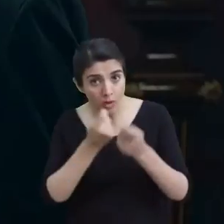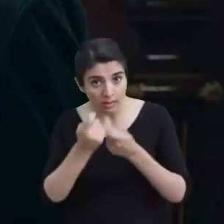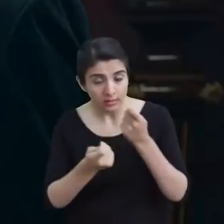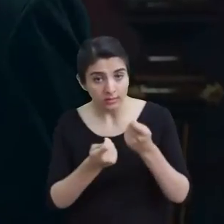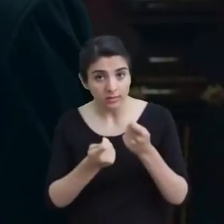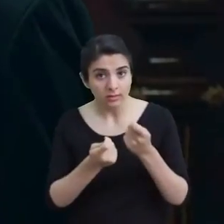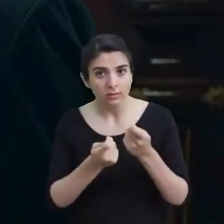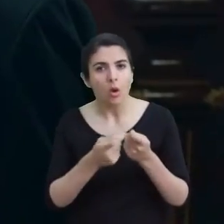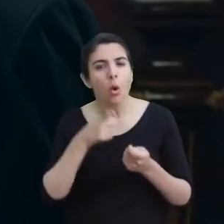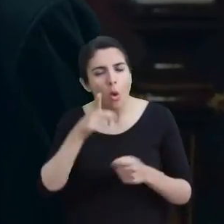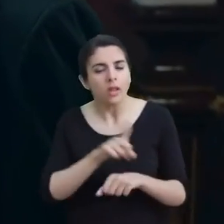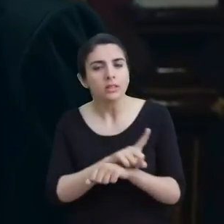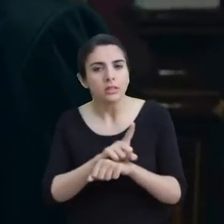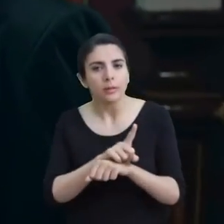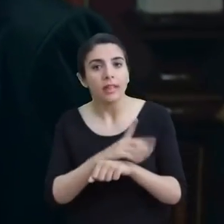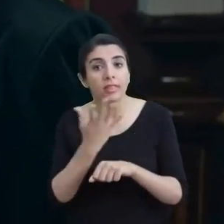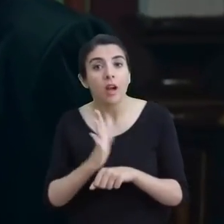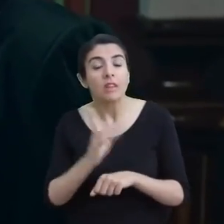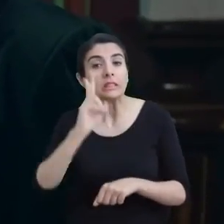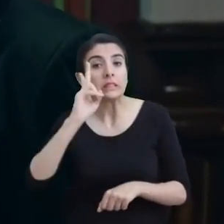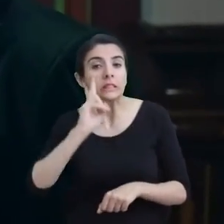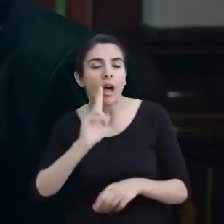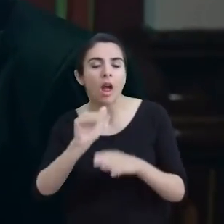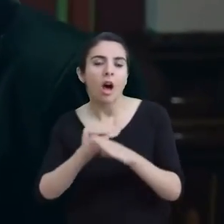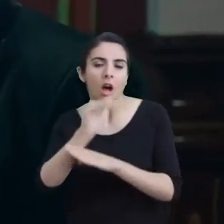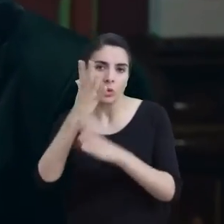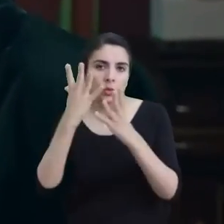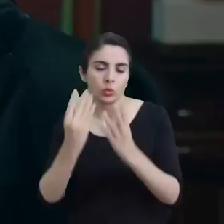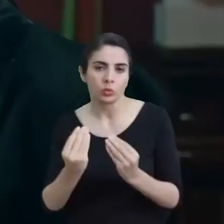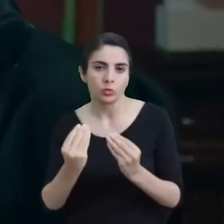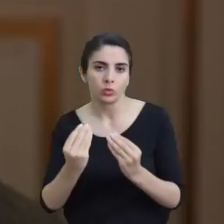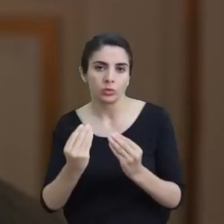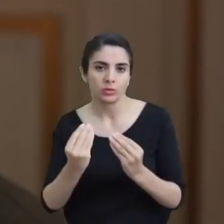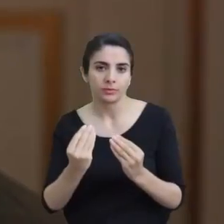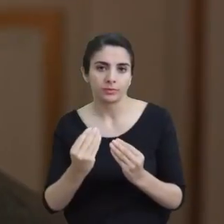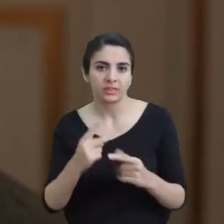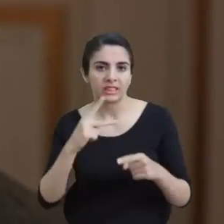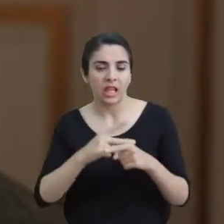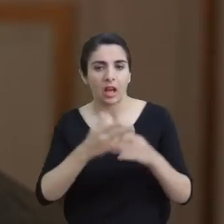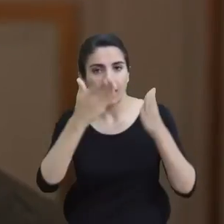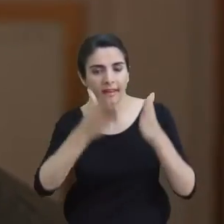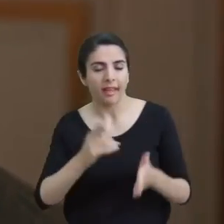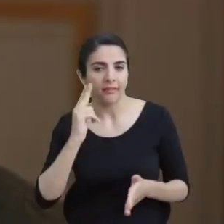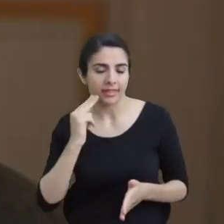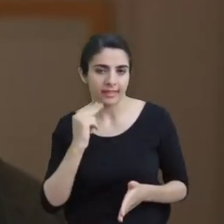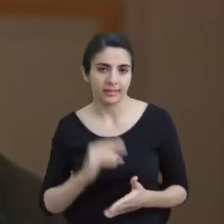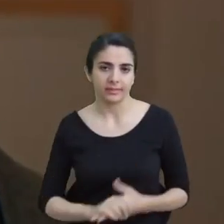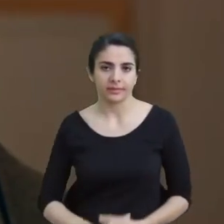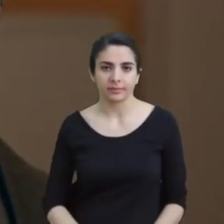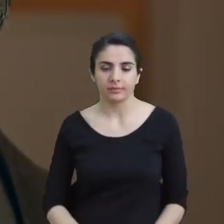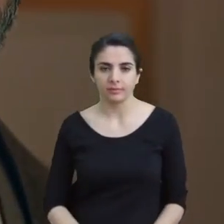ederseniz, işte o vakit çok daha zengin bir hayat sürersiniz. Zaharyas